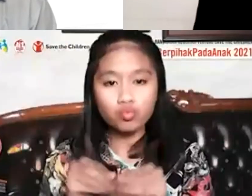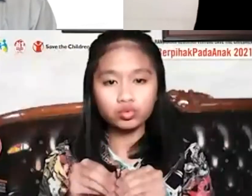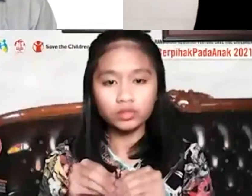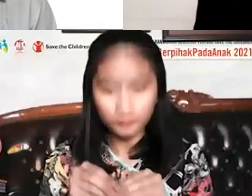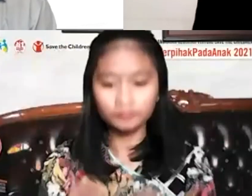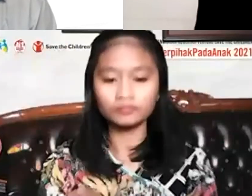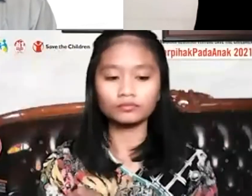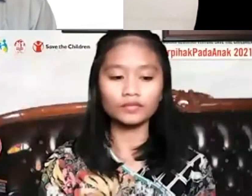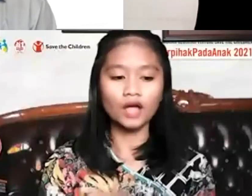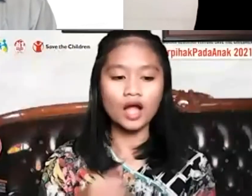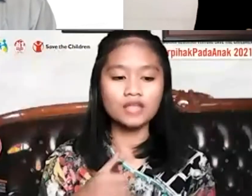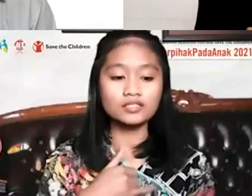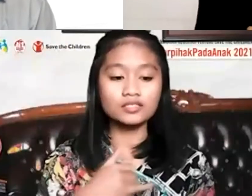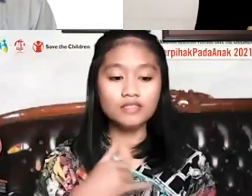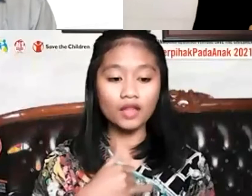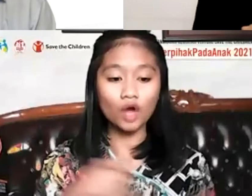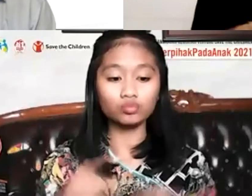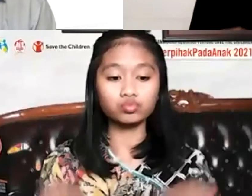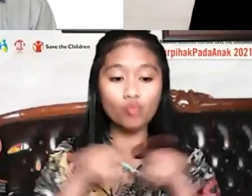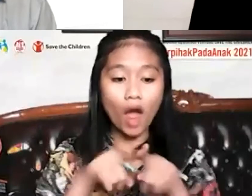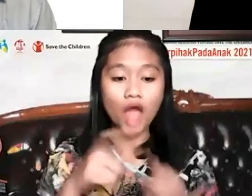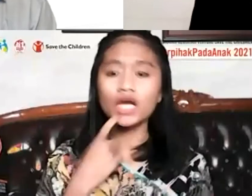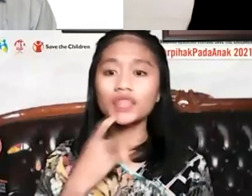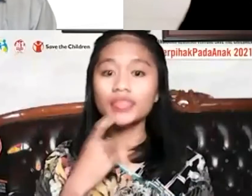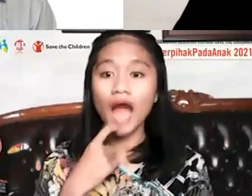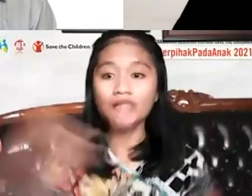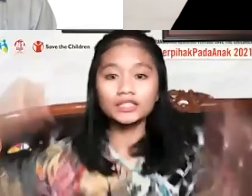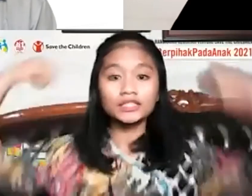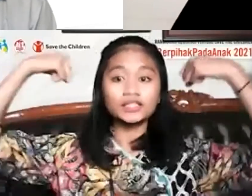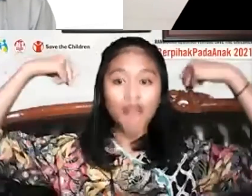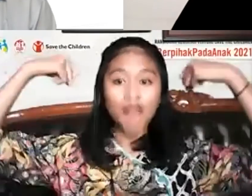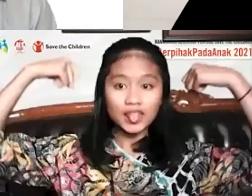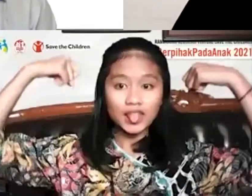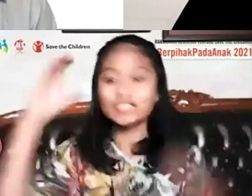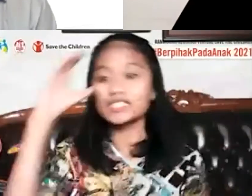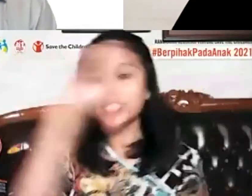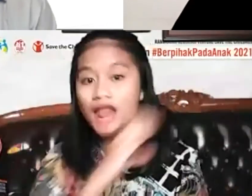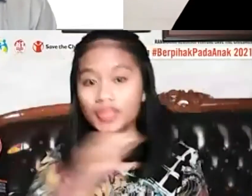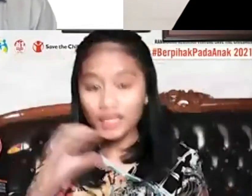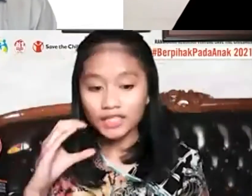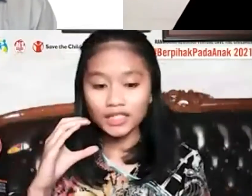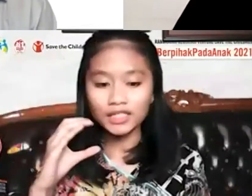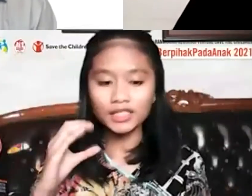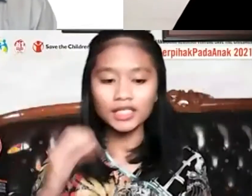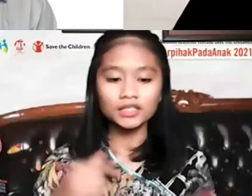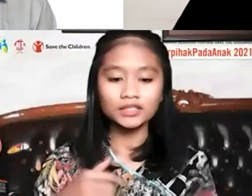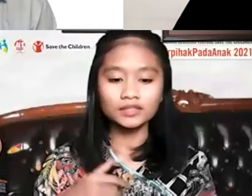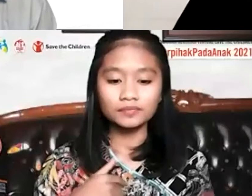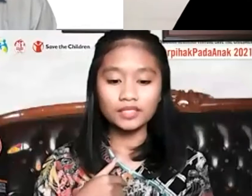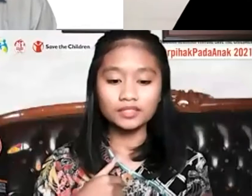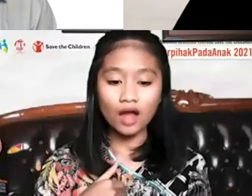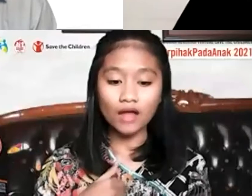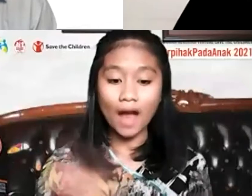Seperti caranya bagaimana mendistribusikan barang-barang, kemudian